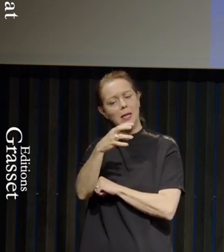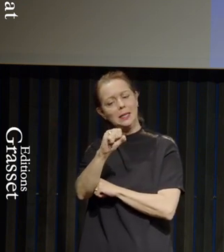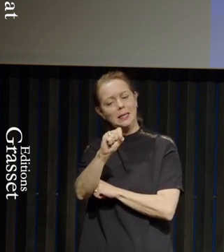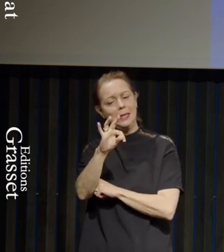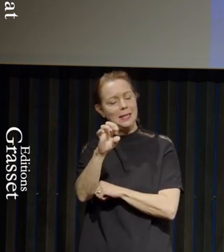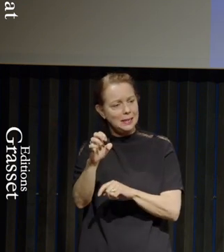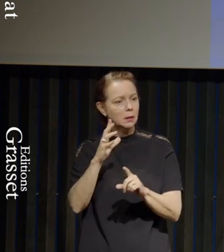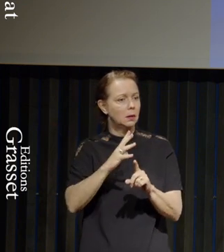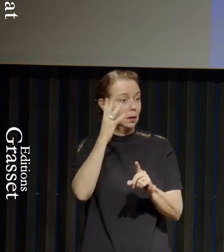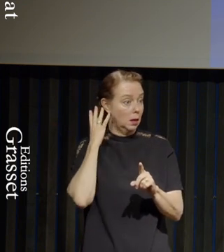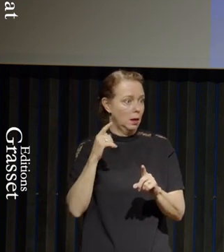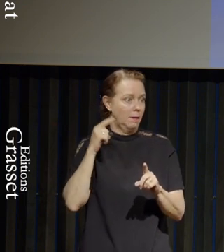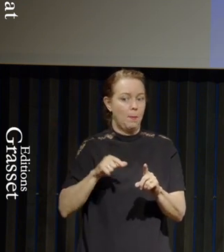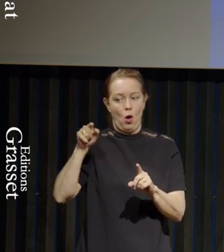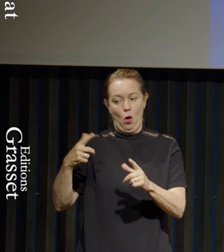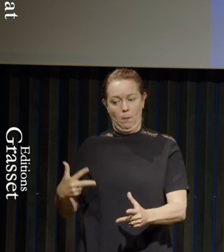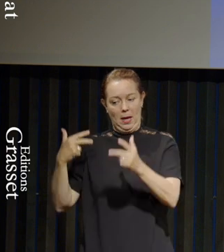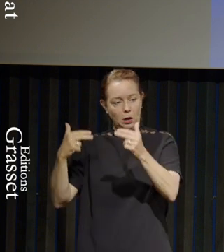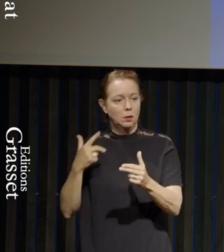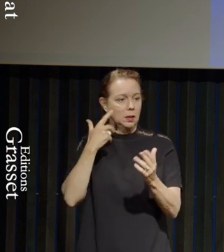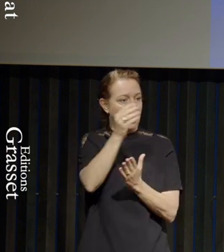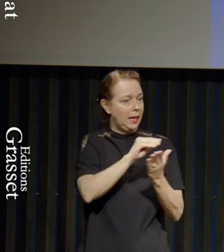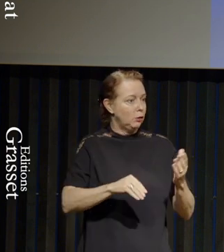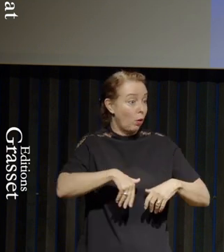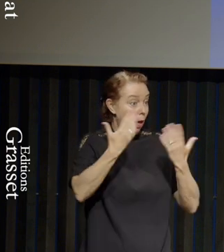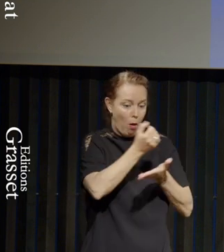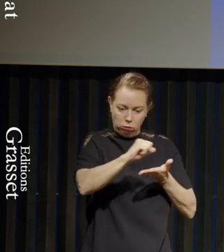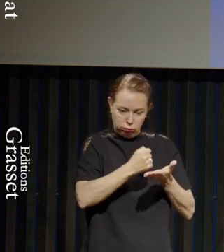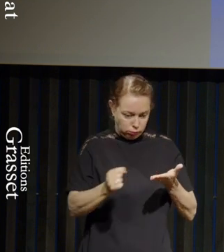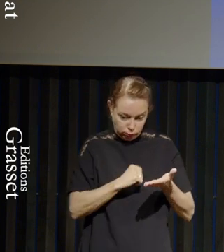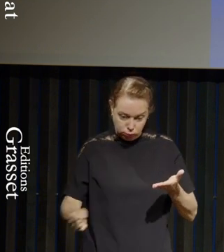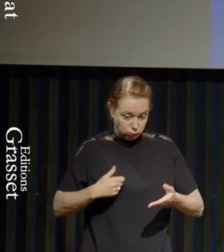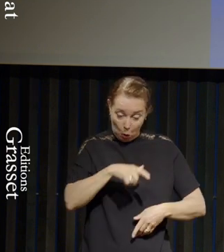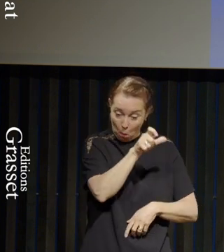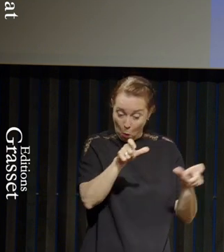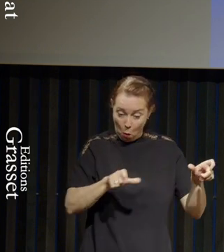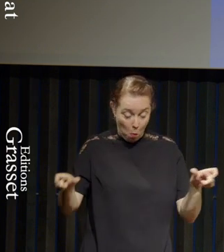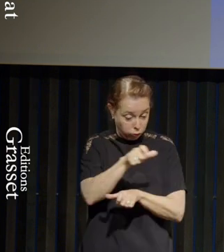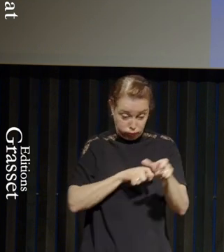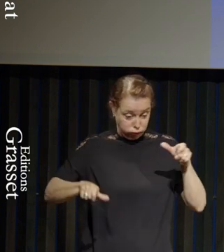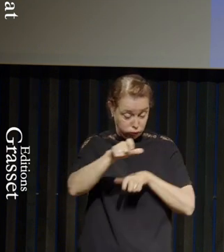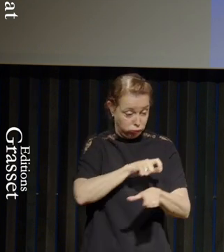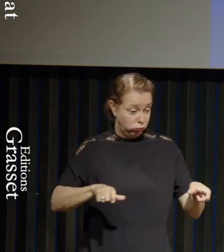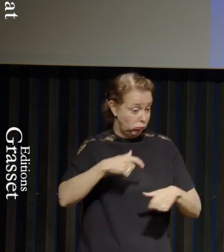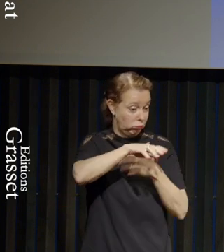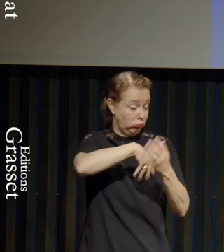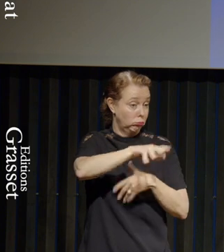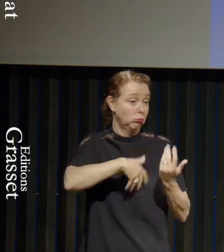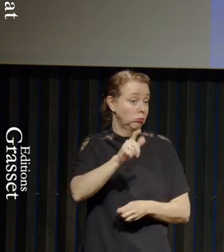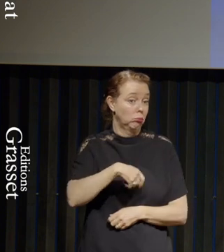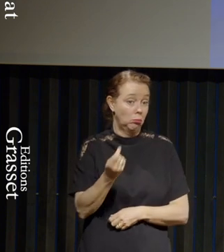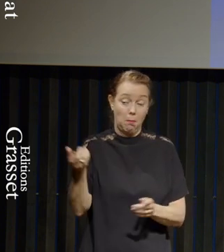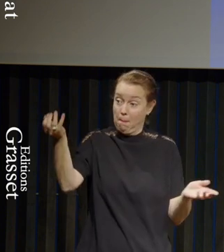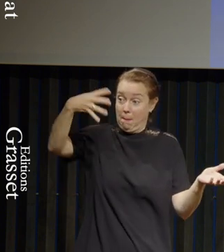des cadavres exquis, c'est-à-dire de l'écriture automatique, qui associe des mots qui n'avaient pas vocation à être assemblés et